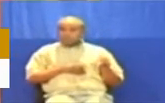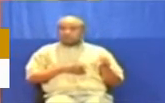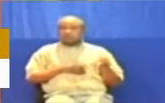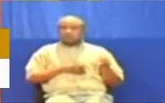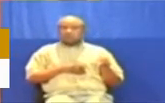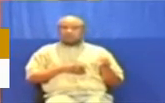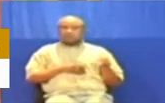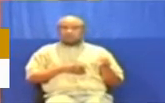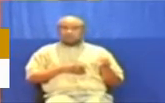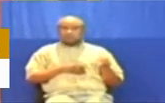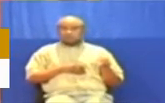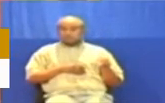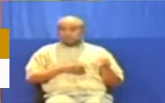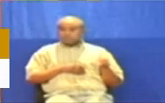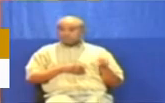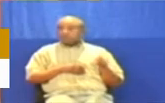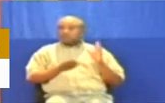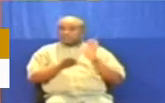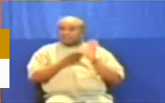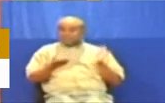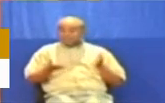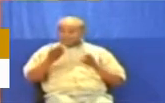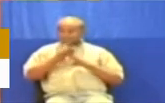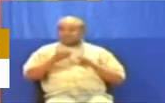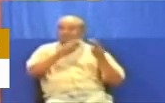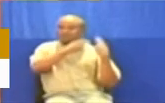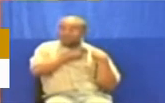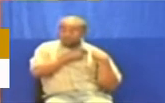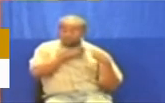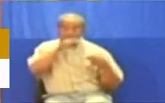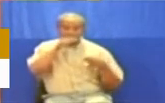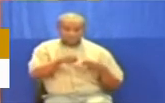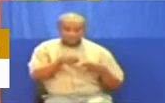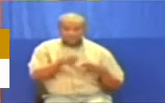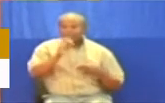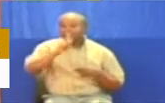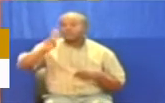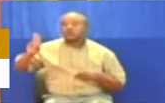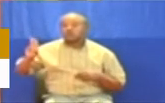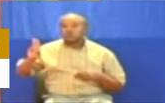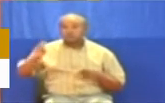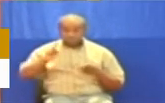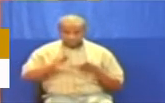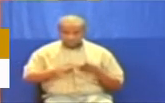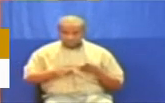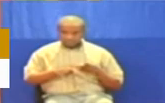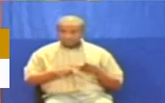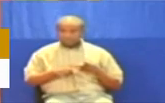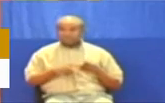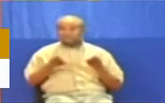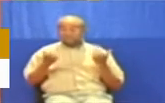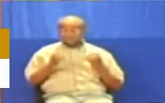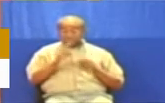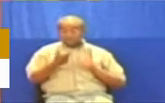ambayo inahusu majukumu ya executive committee, na executive committee kama ambavyo